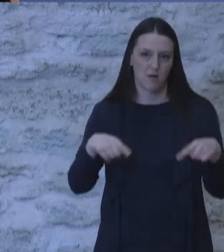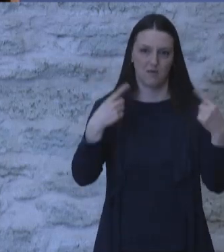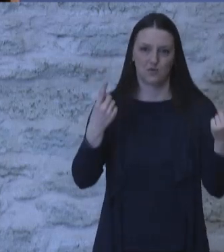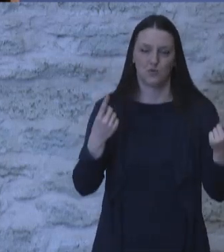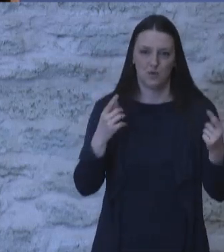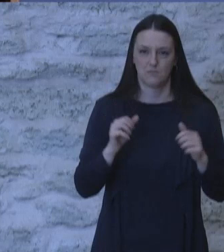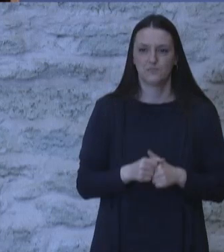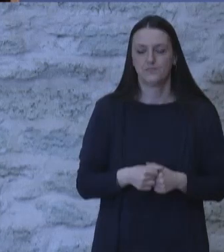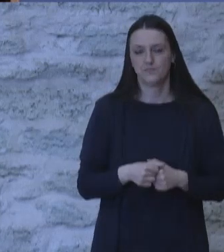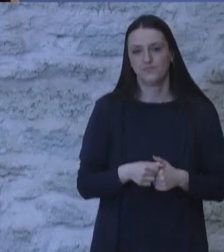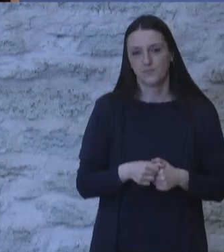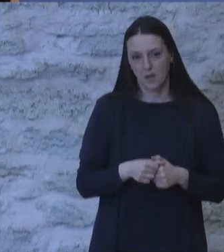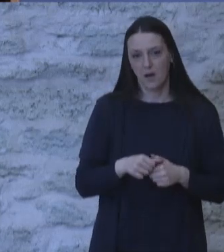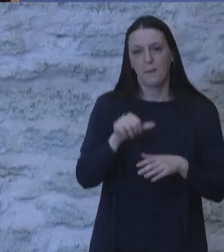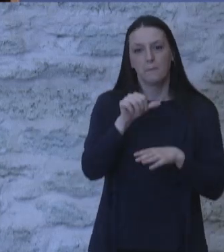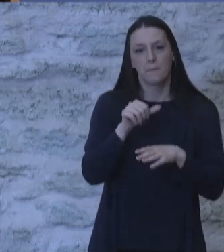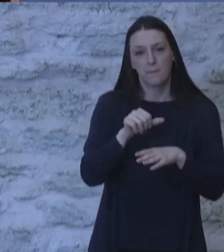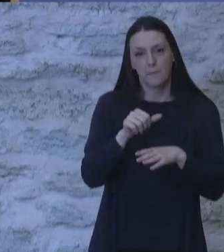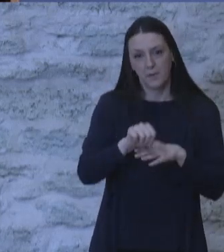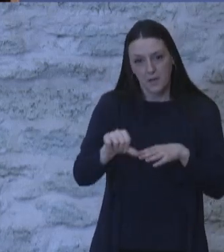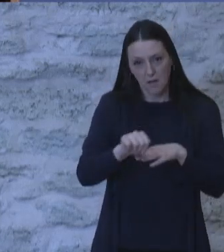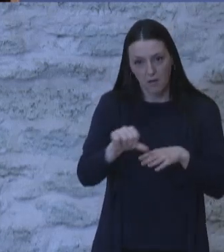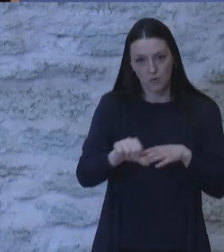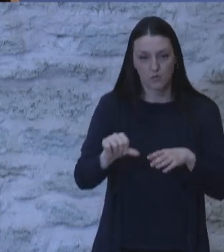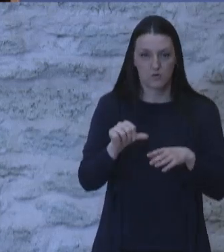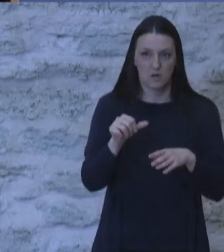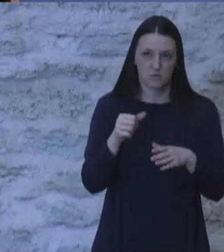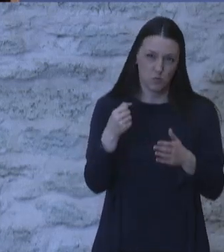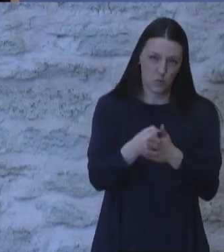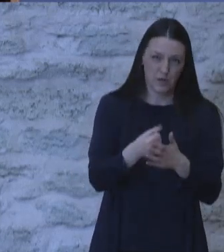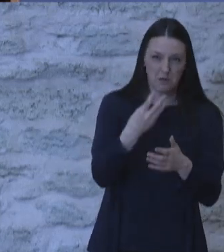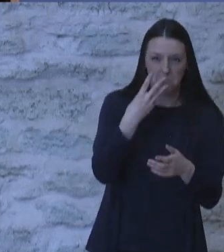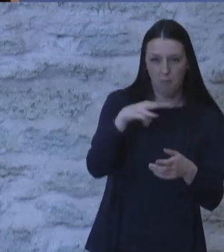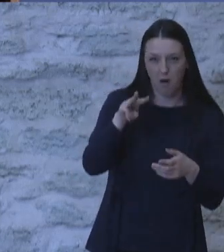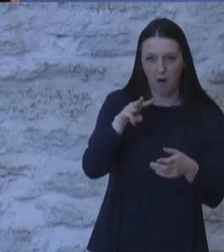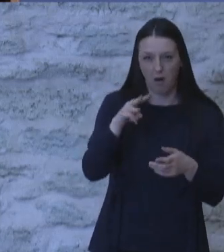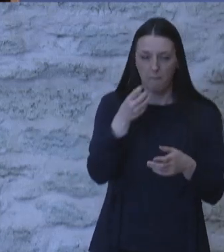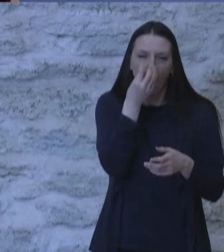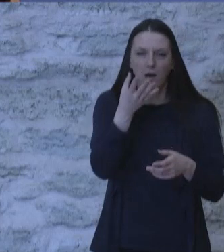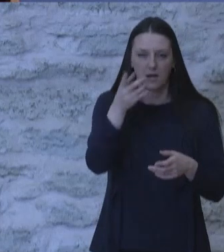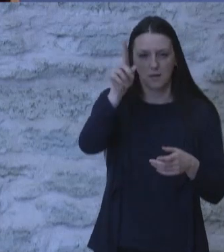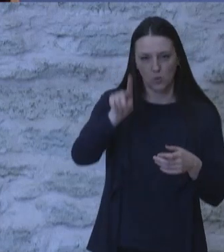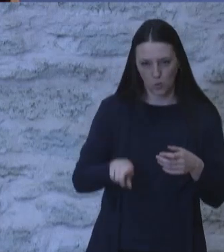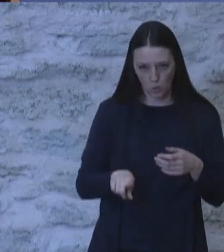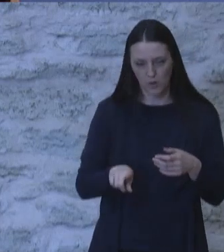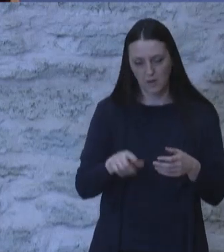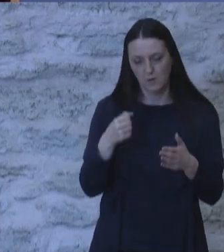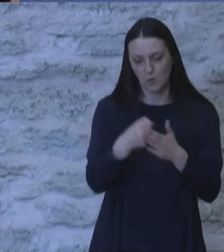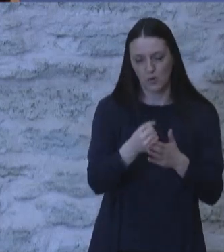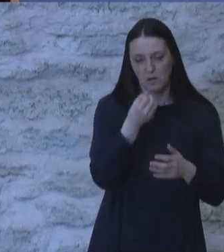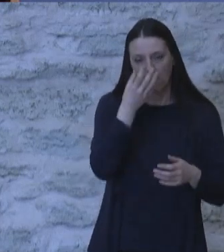kestab edasi veel piirangutega seal terve maigu. See tähendab juba kindlasti täiendavad